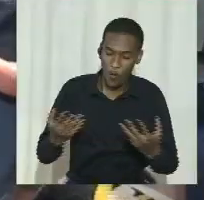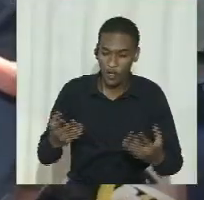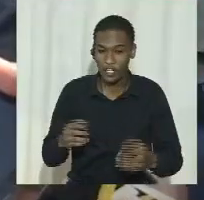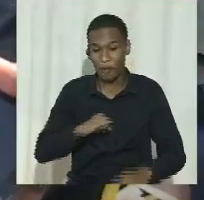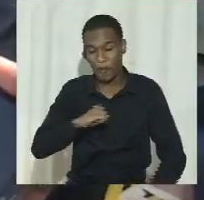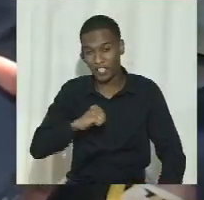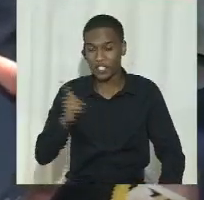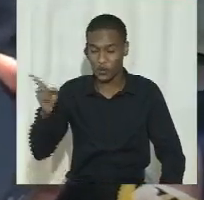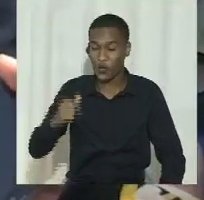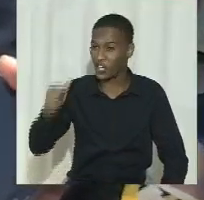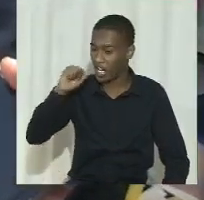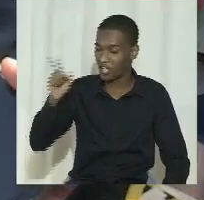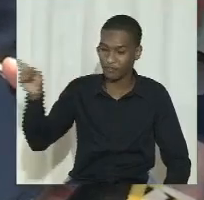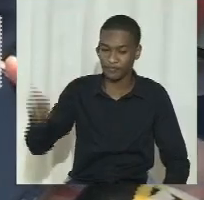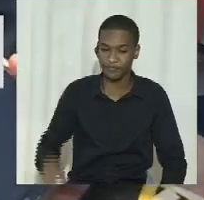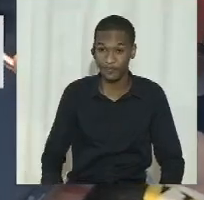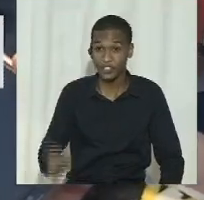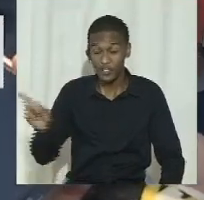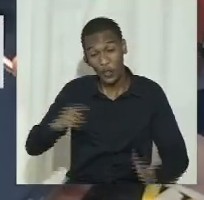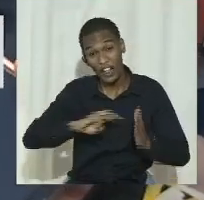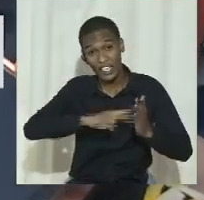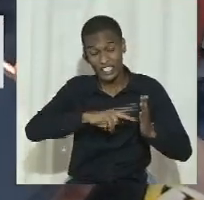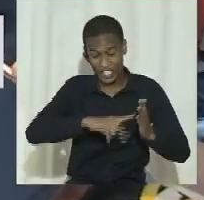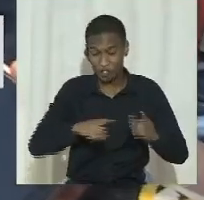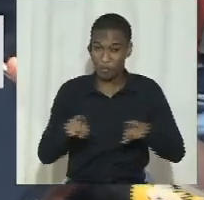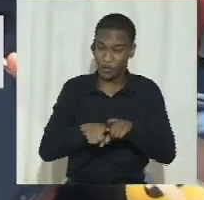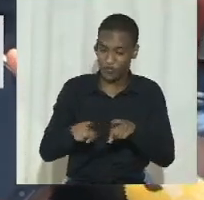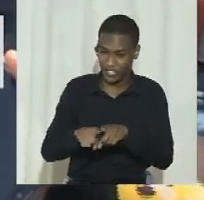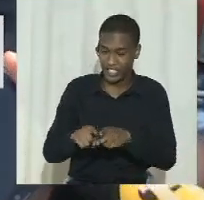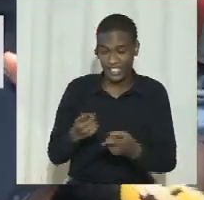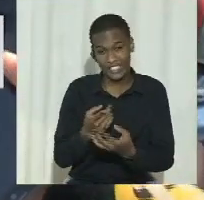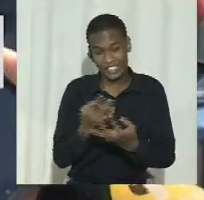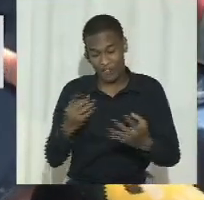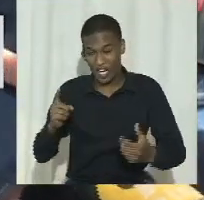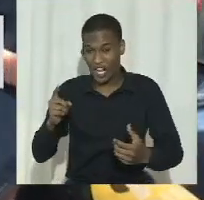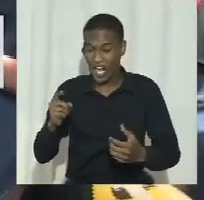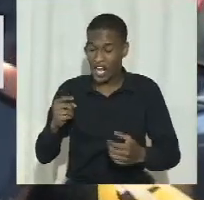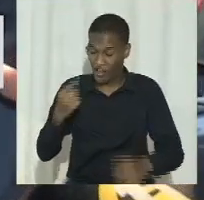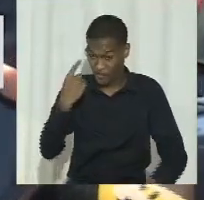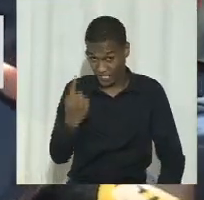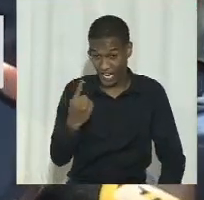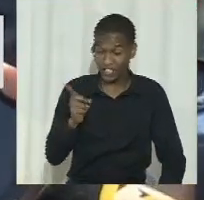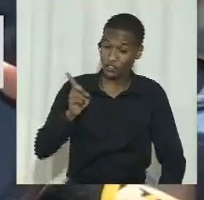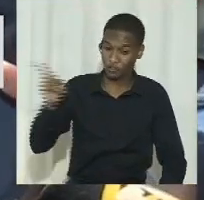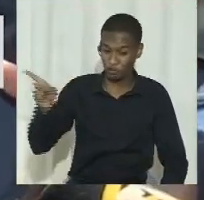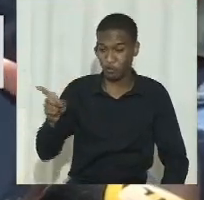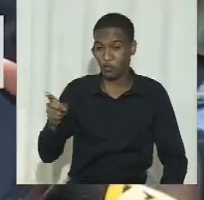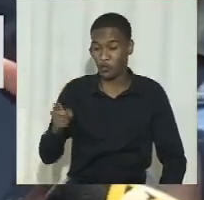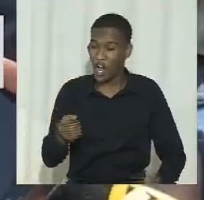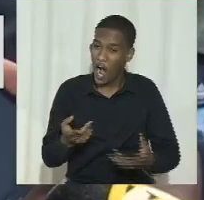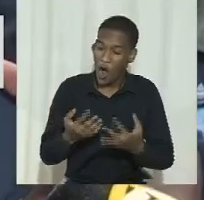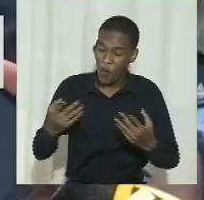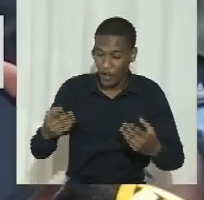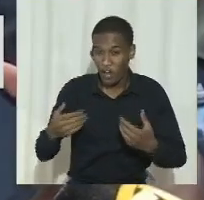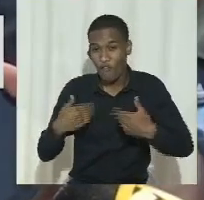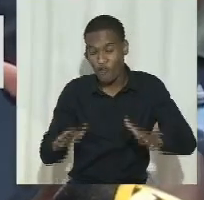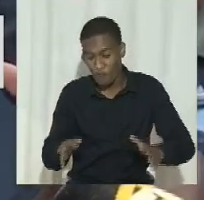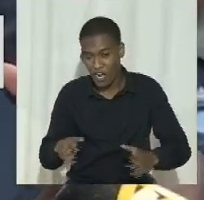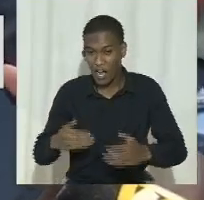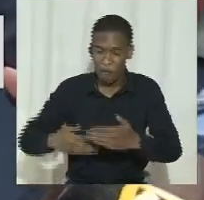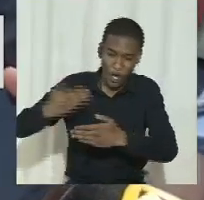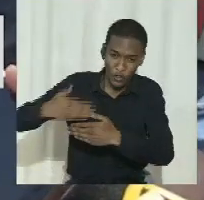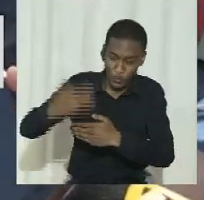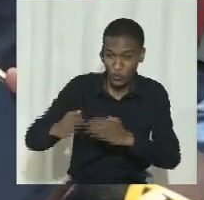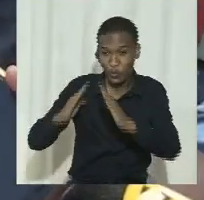ahafahana mampieritreritra antsika hoe raha mandeha ny fanitarana ny tanàna dia efa tokony mieritreritra tsara tsika sady tsika